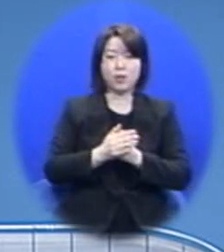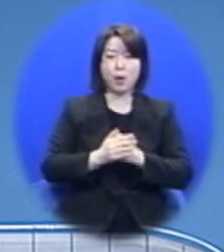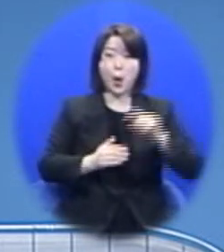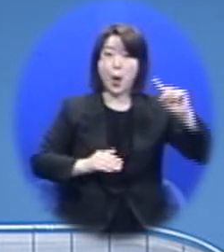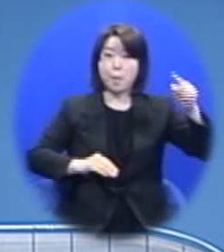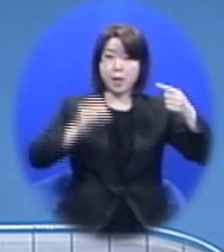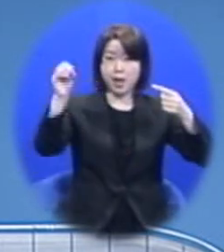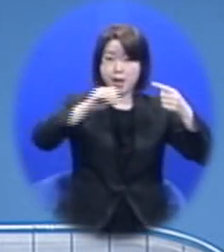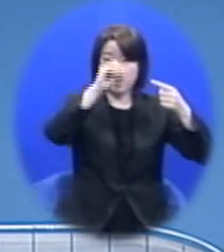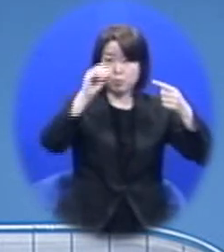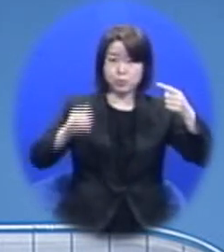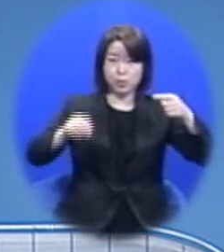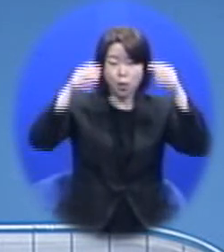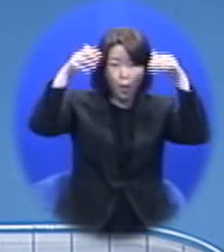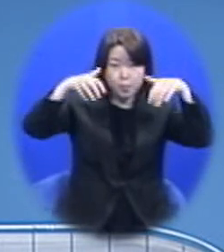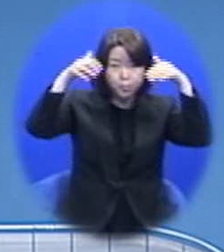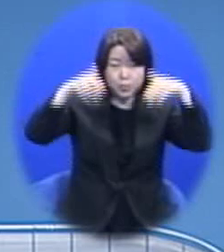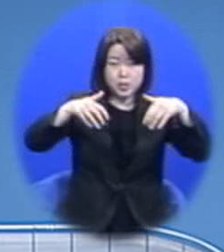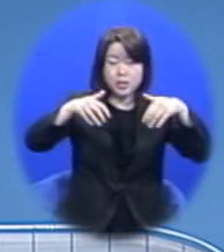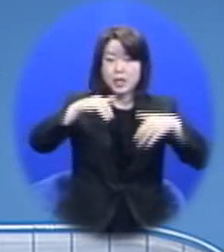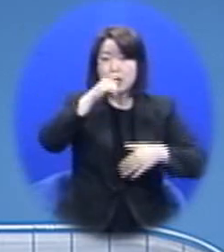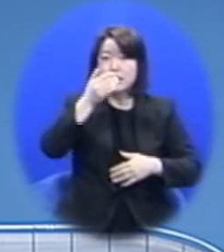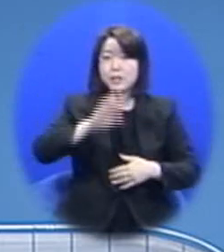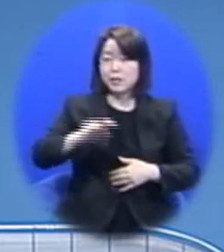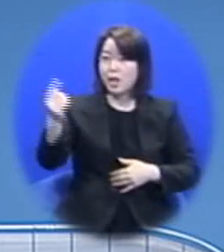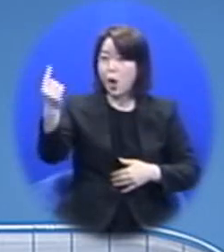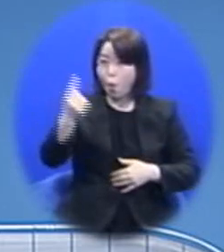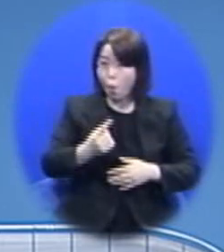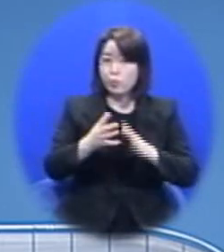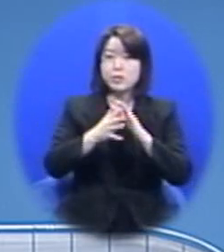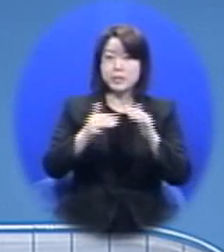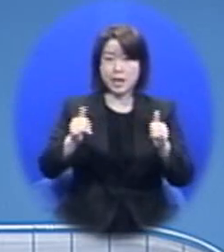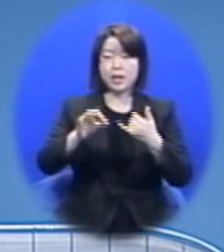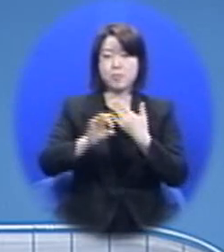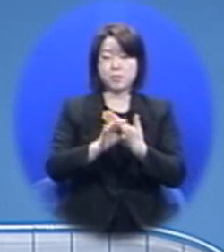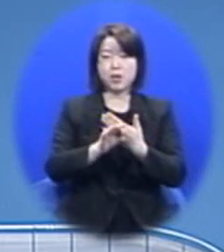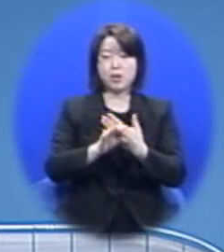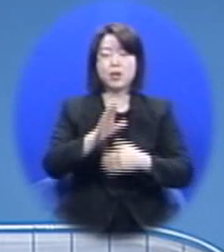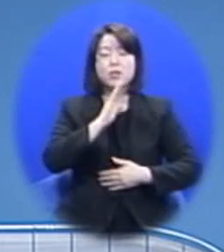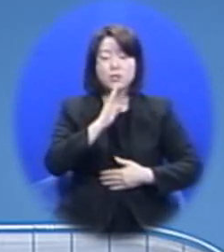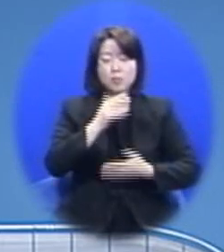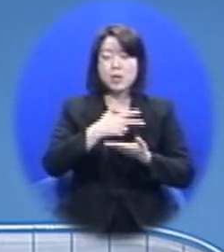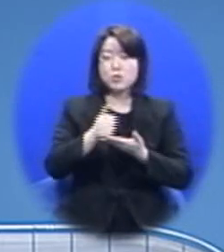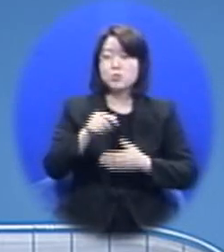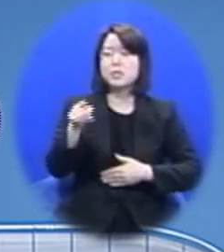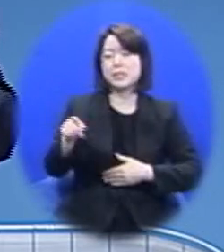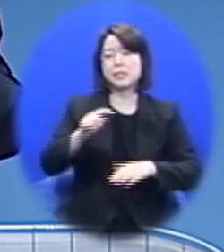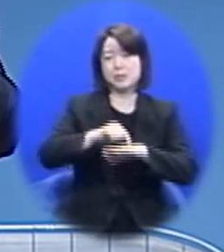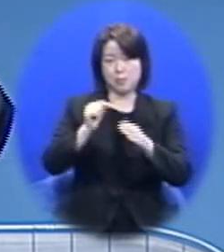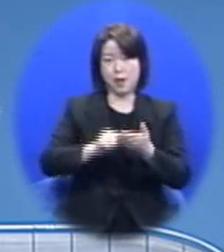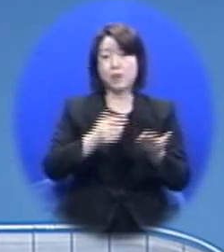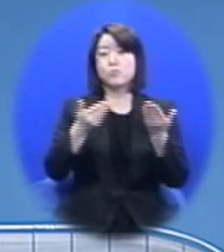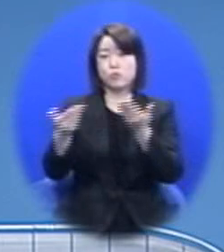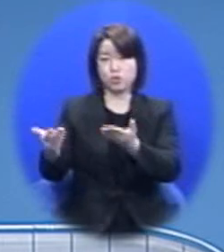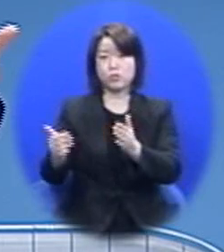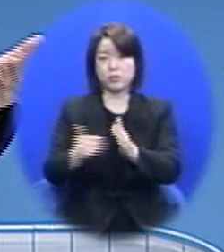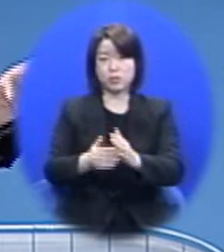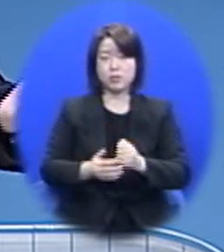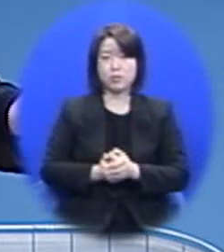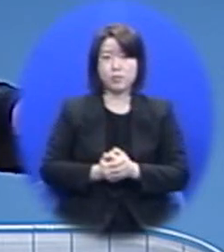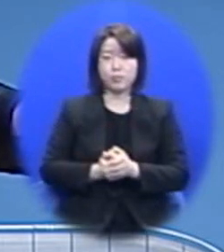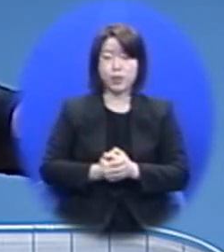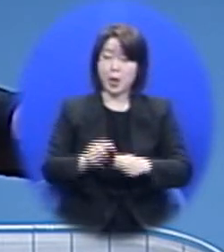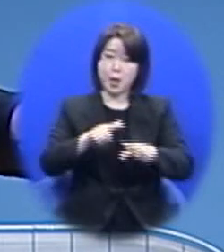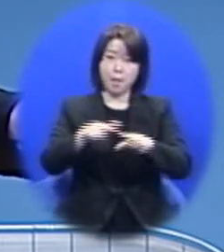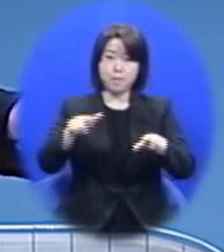100% 비가 오는데 오시는 분이면 정말 주님이 그 마음을 주신 거죠. 평소에 우리가 주일